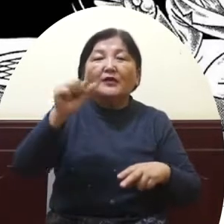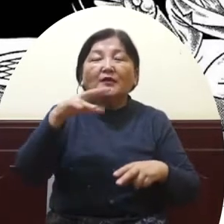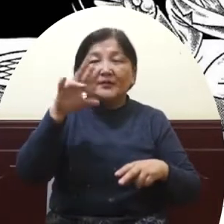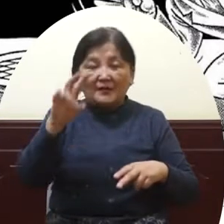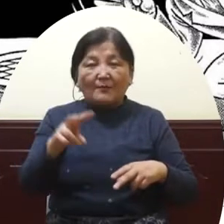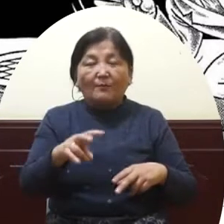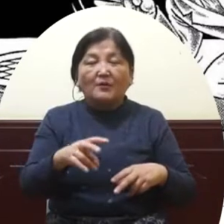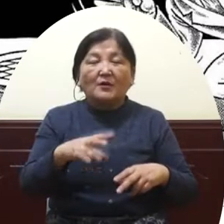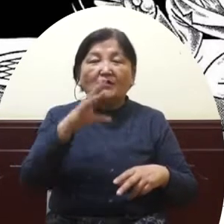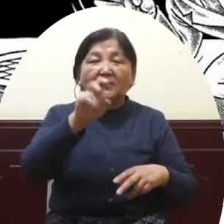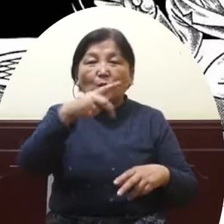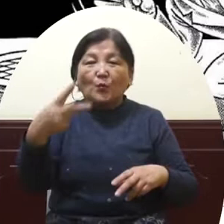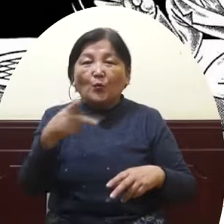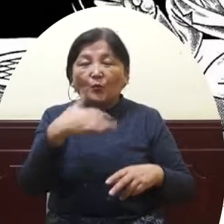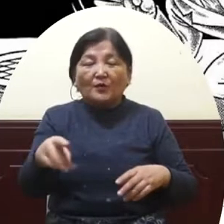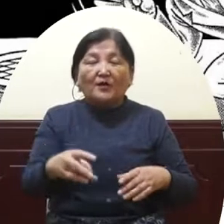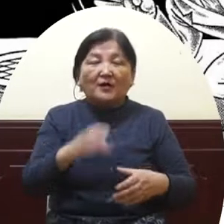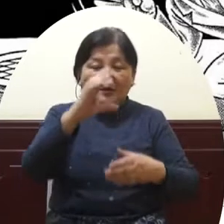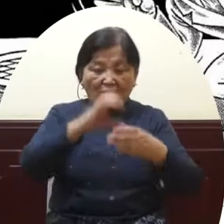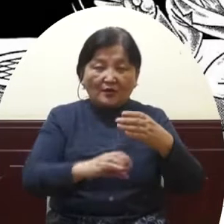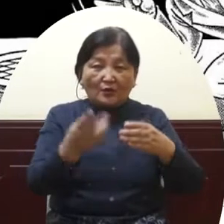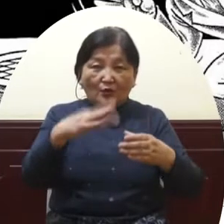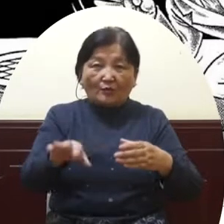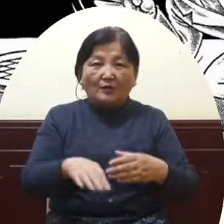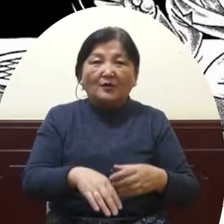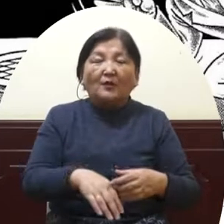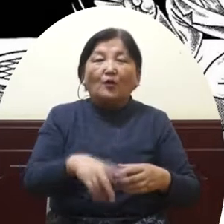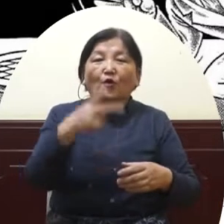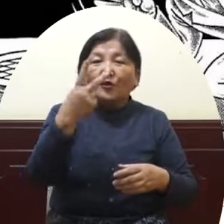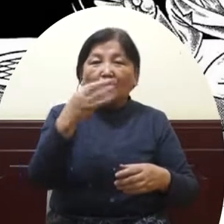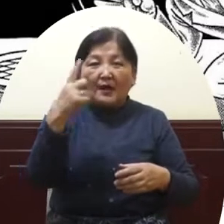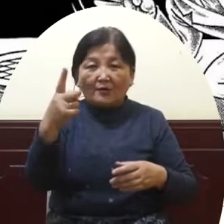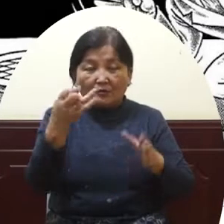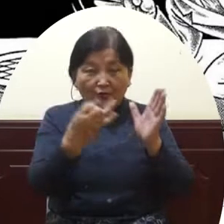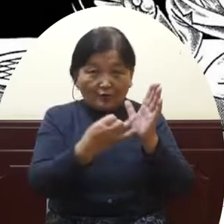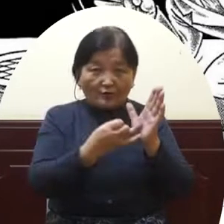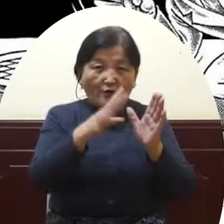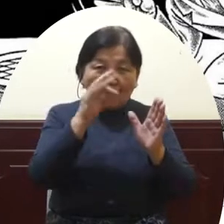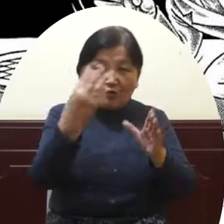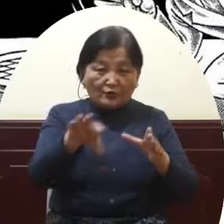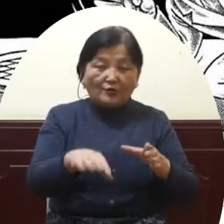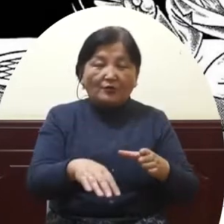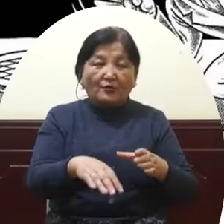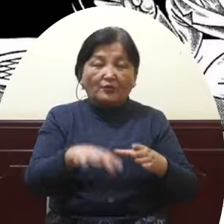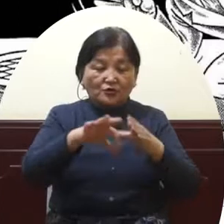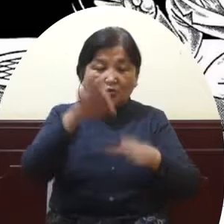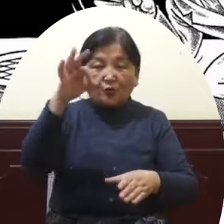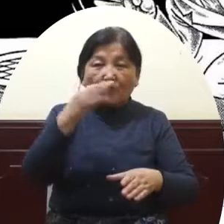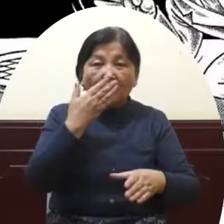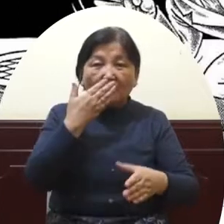олон улсын валютын сангийн хяналтанд орцсон байхдаа 17 оны сонгуулиудаар өгсөн амлалт